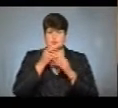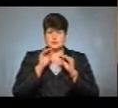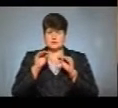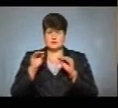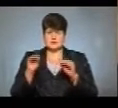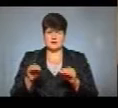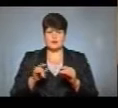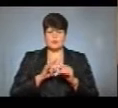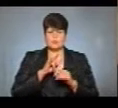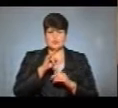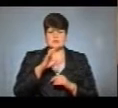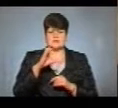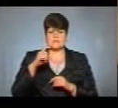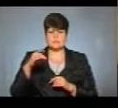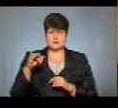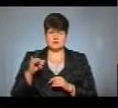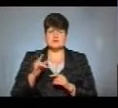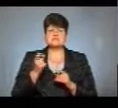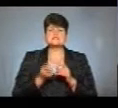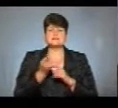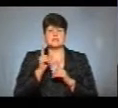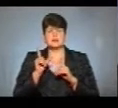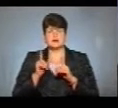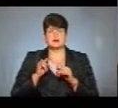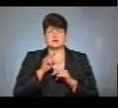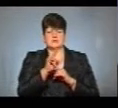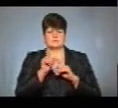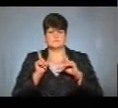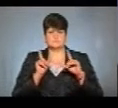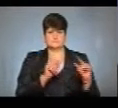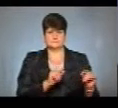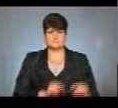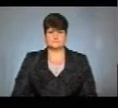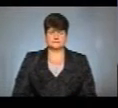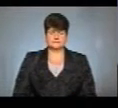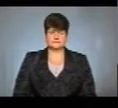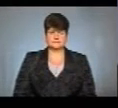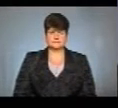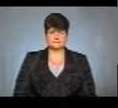неподалік аеропорту Схіпхол, звідки вилетів борт. Олена Близнякова, новини.